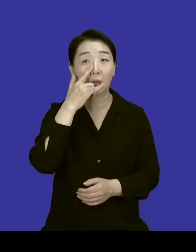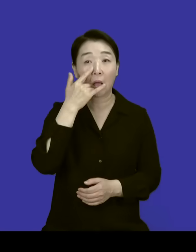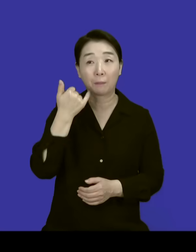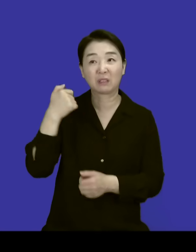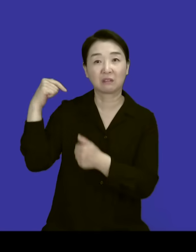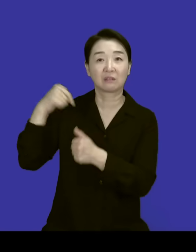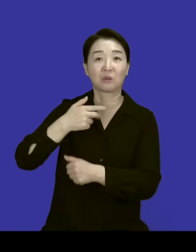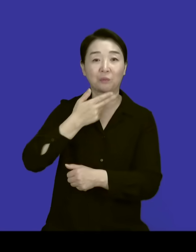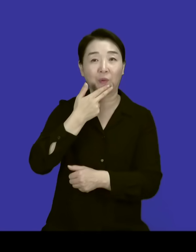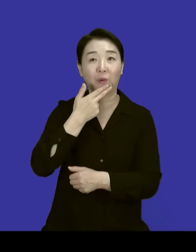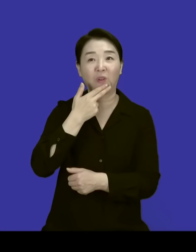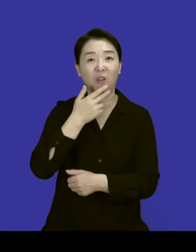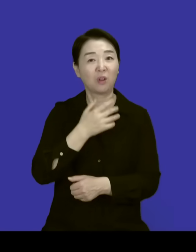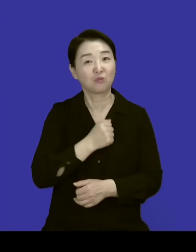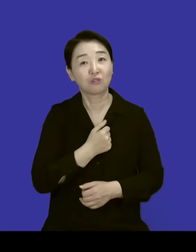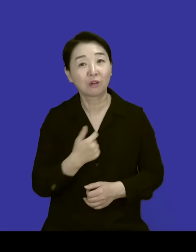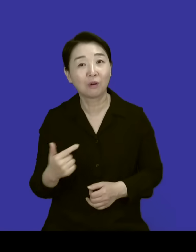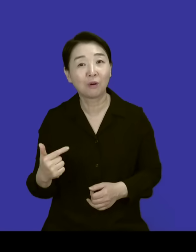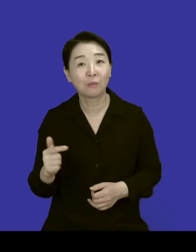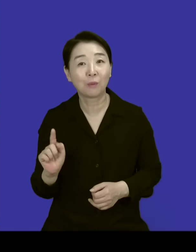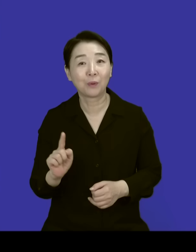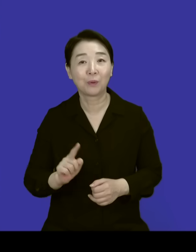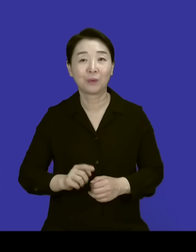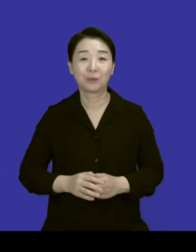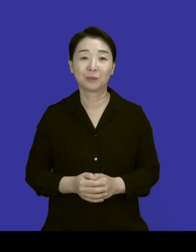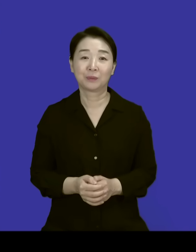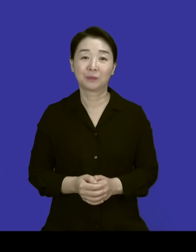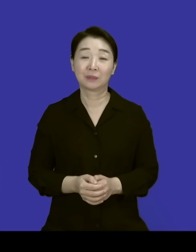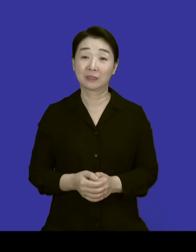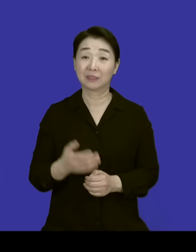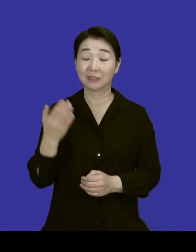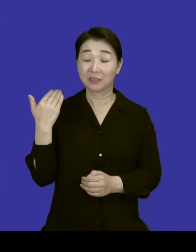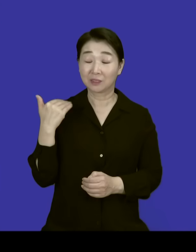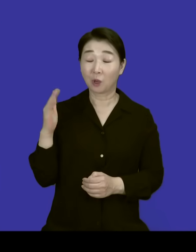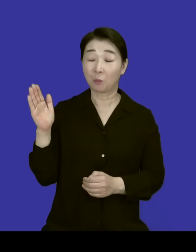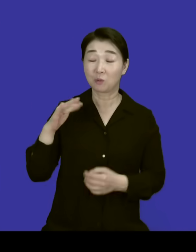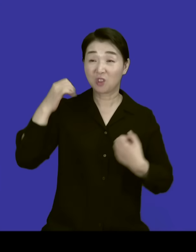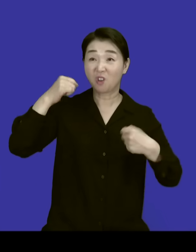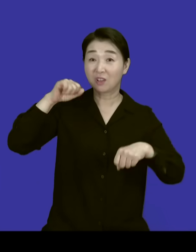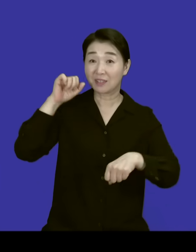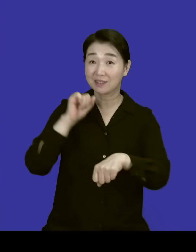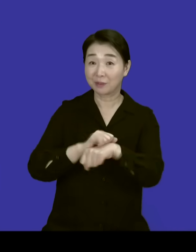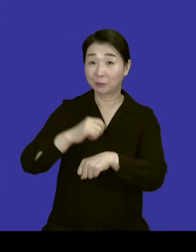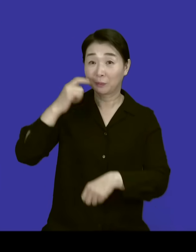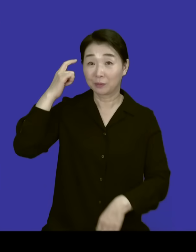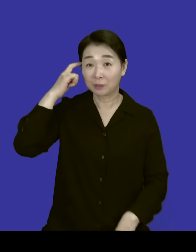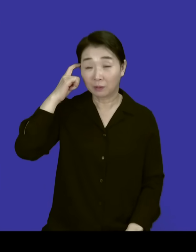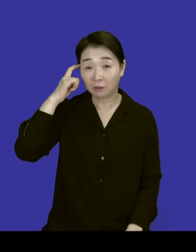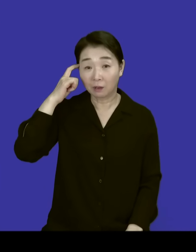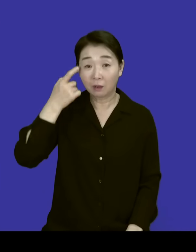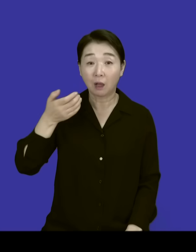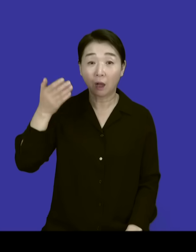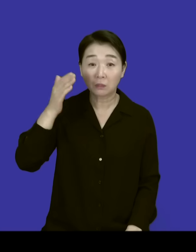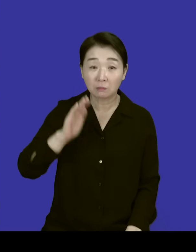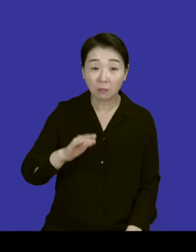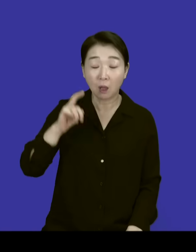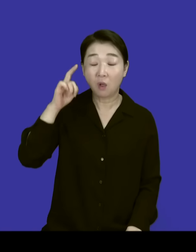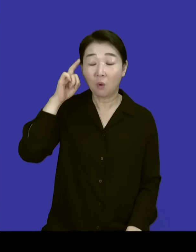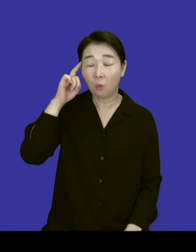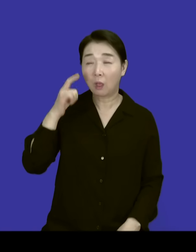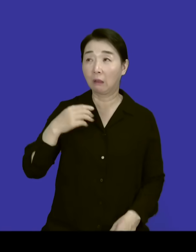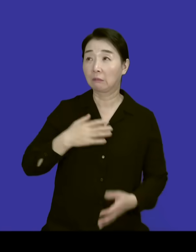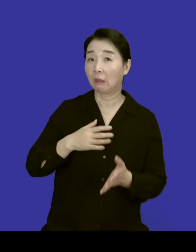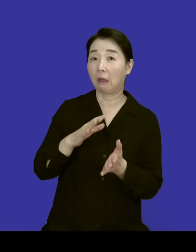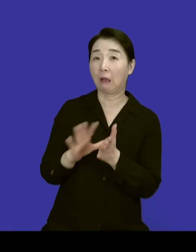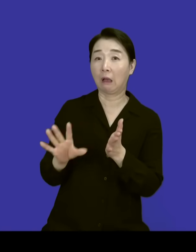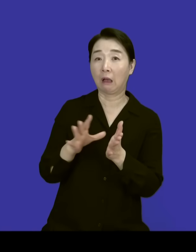시키셨어요. 충격받으셨구나. 아니 그러니까 애한테. 그 전부터 이제 끼가 좀 있었다고 생각했는데 얘가 갈수록 이제 발라당 까진다고 생각하셨나